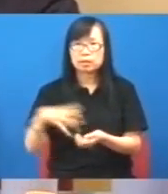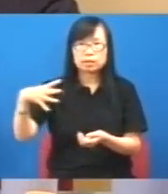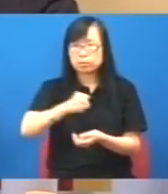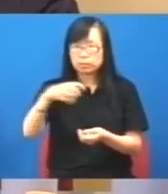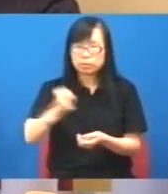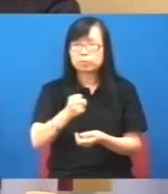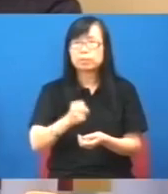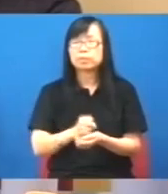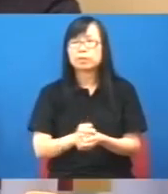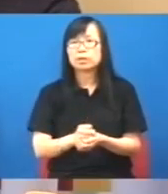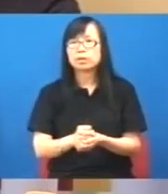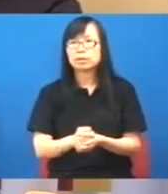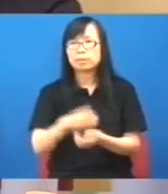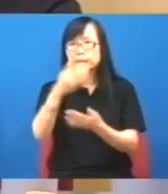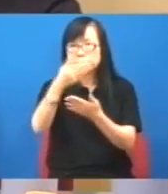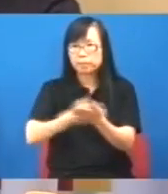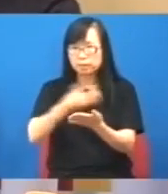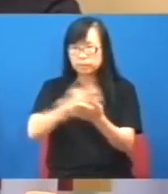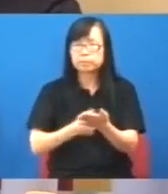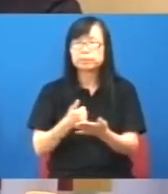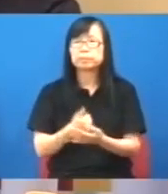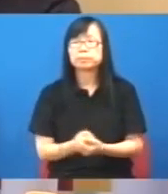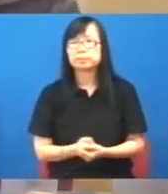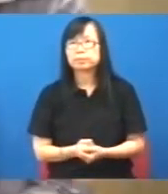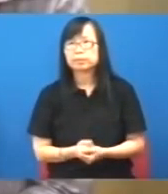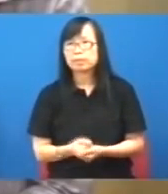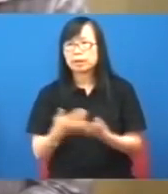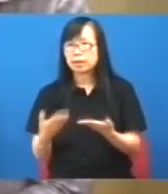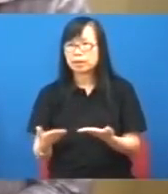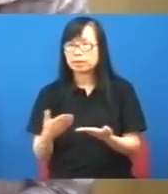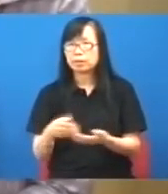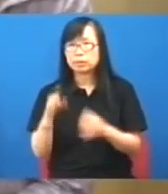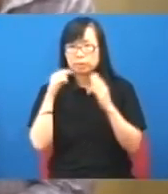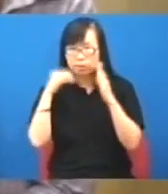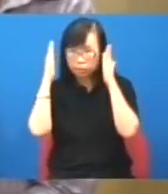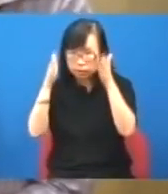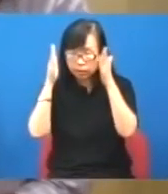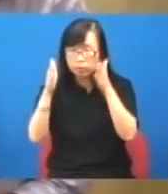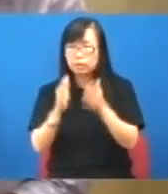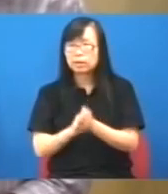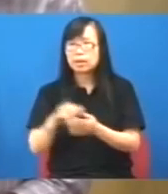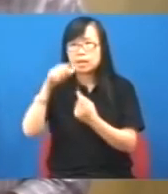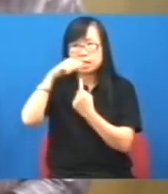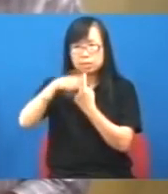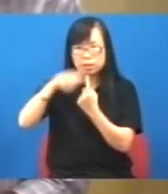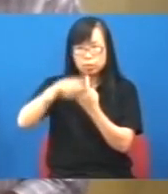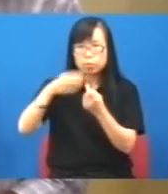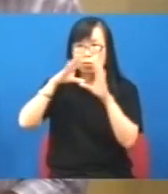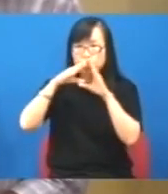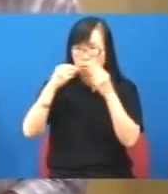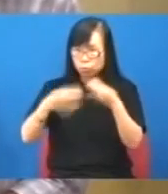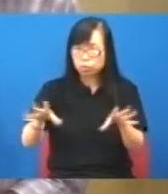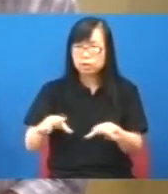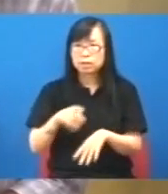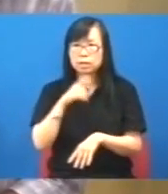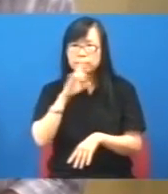民地主義咧係剝削，就係咁樣嚟 嘅。咁呢一度咁，大家都留意到就係嗱一條食完嘅蕉有咩用